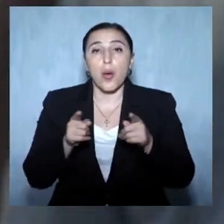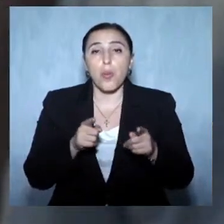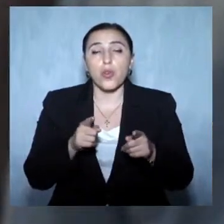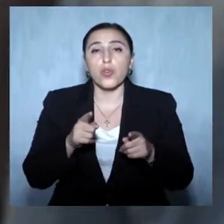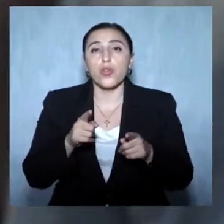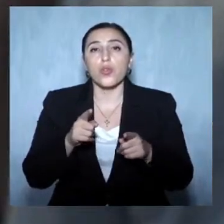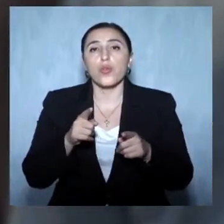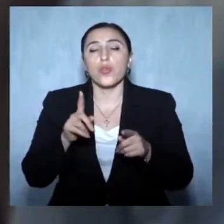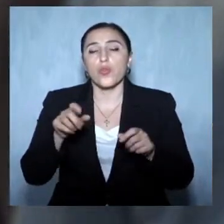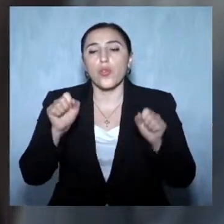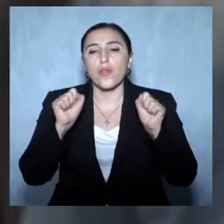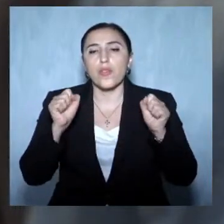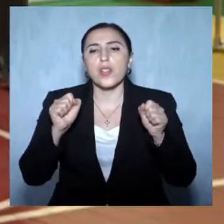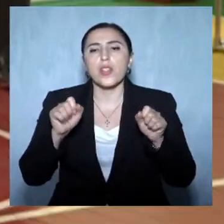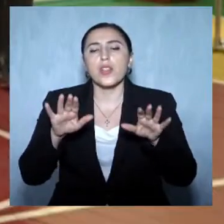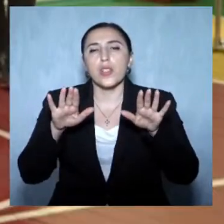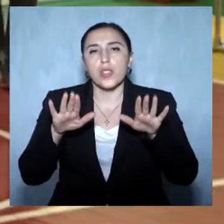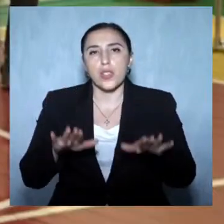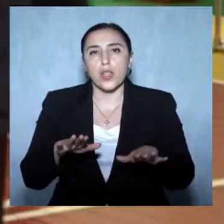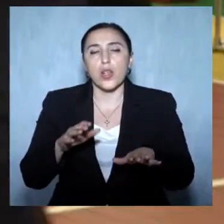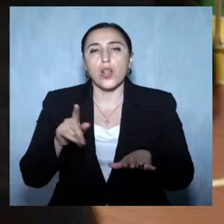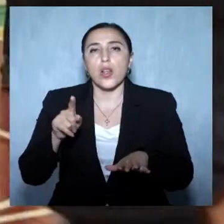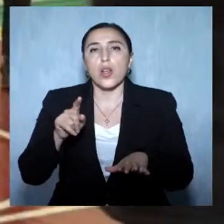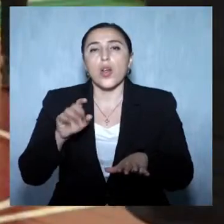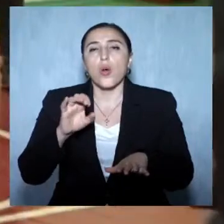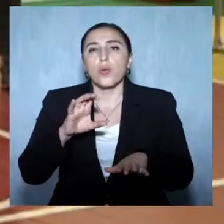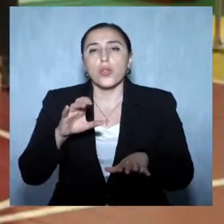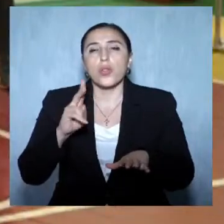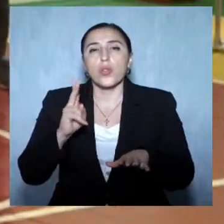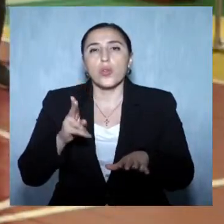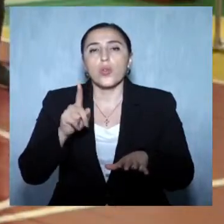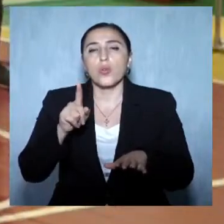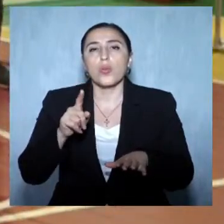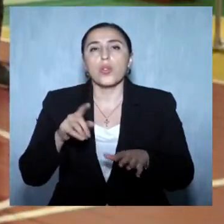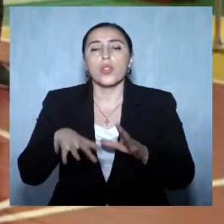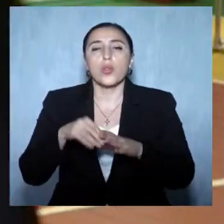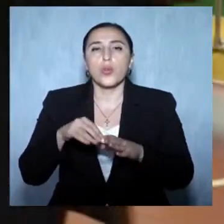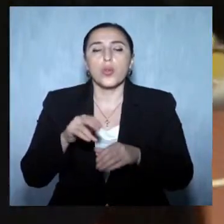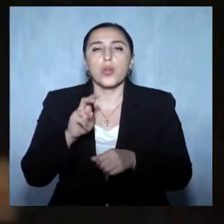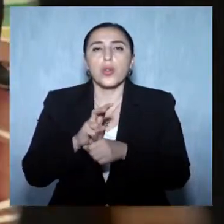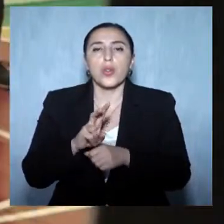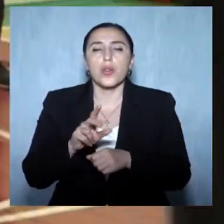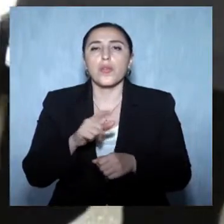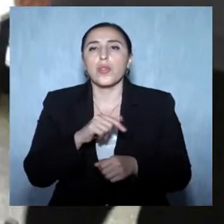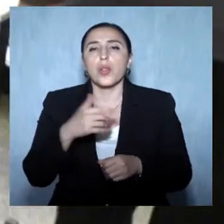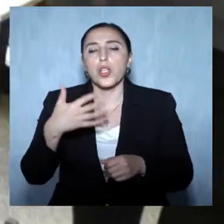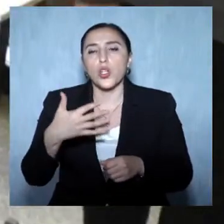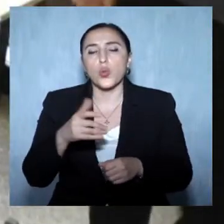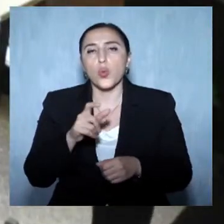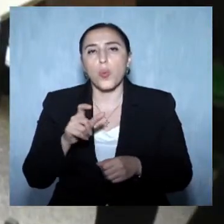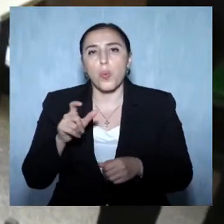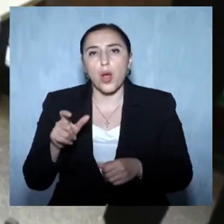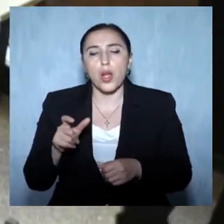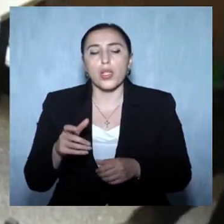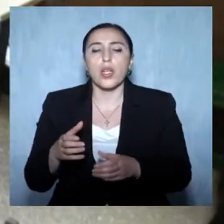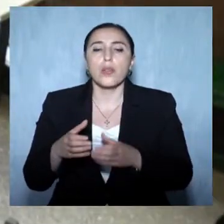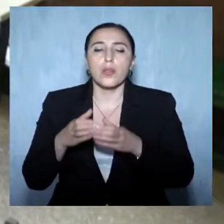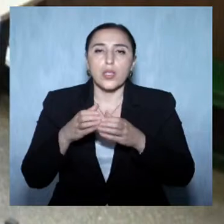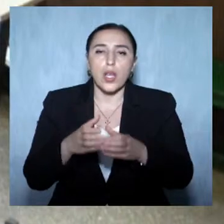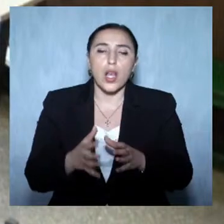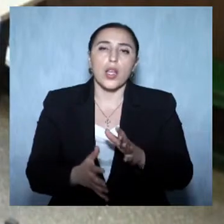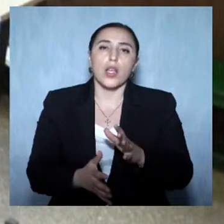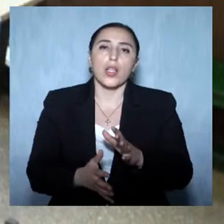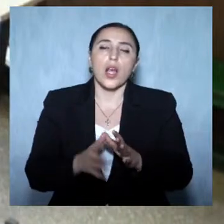Մարզադահլիչում։ Ըմսկում ռոս գվարձյայի սպաները գվե արկությանն եկել կազմակերպված արնվազըն 50 մարդ երթով շարժվել է